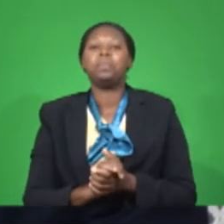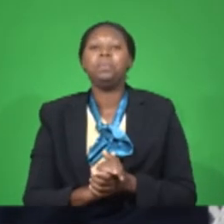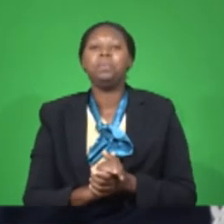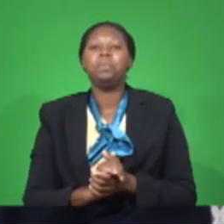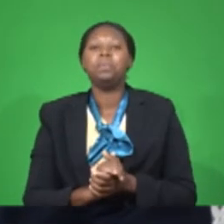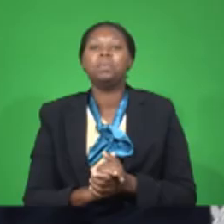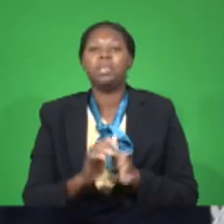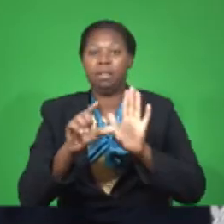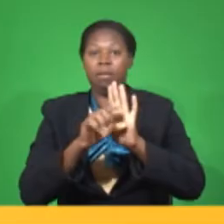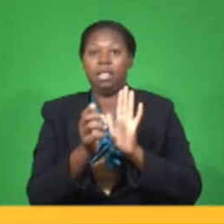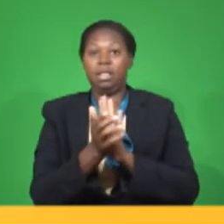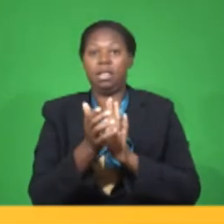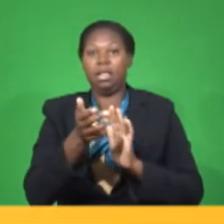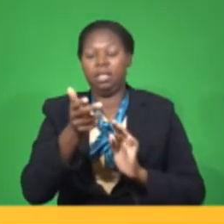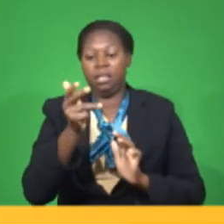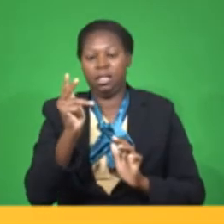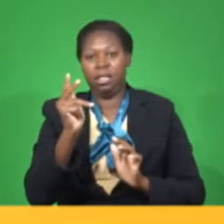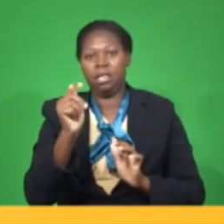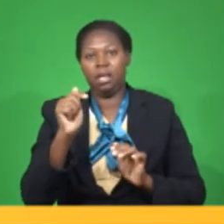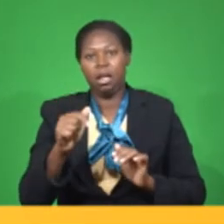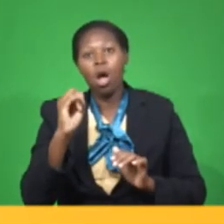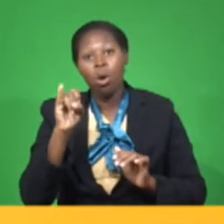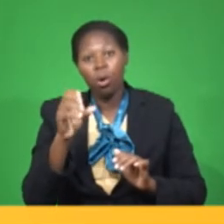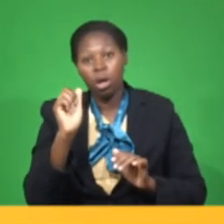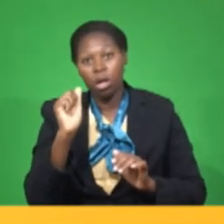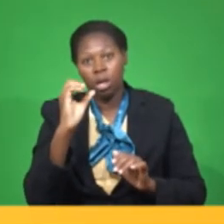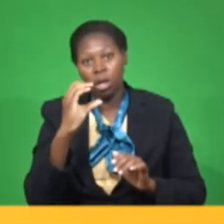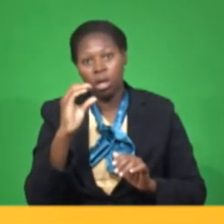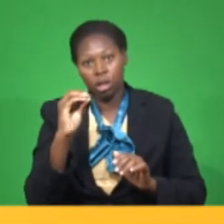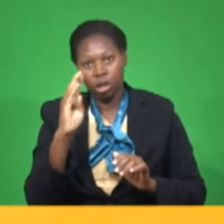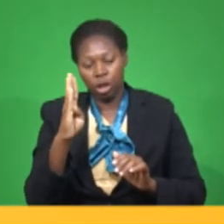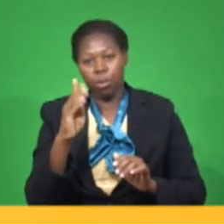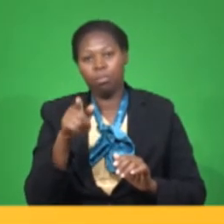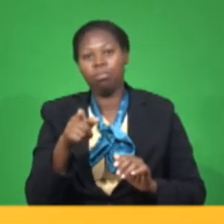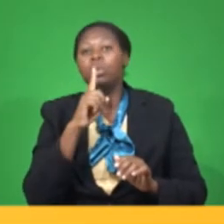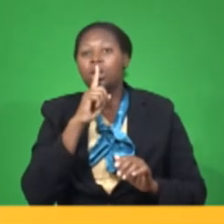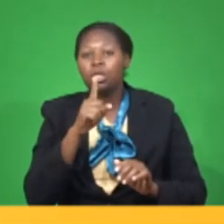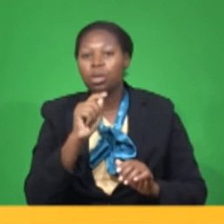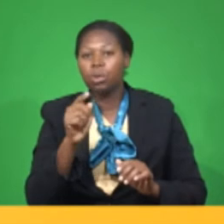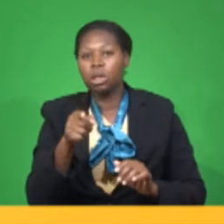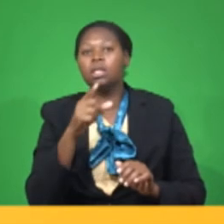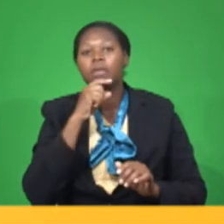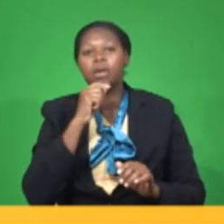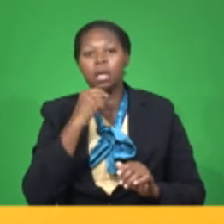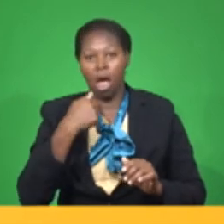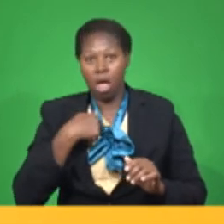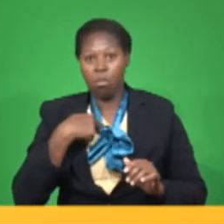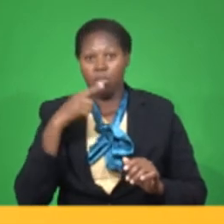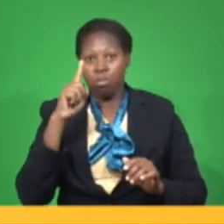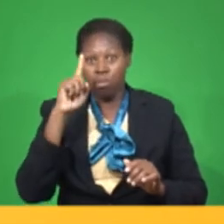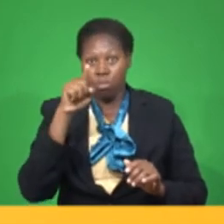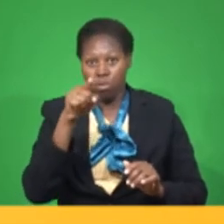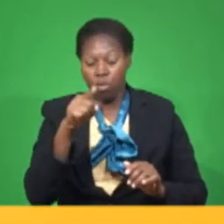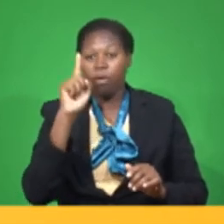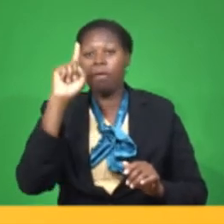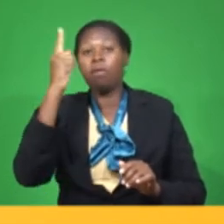Mm-hmm. Jacob akati kuna babu wake, ndini Isau, dangwe venyu, ndaita zvamandira